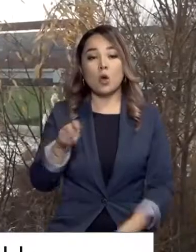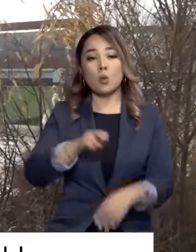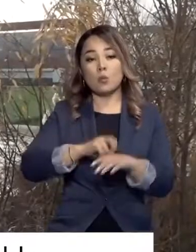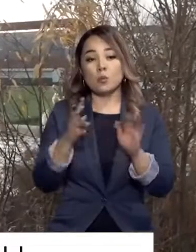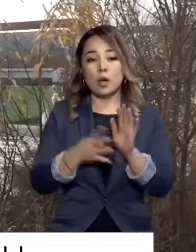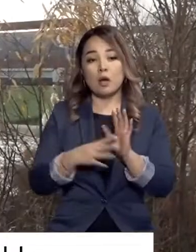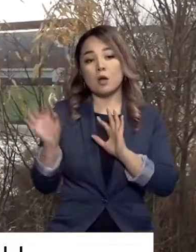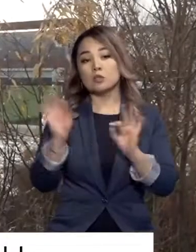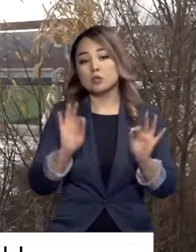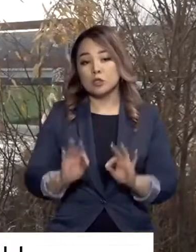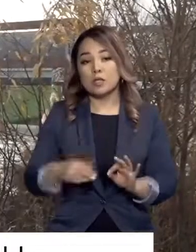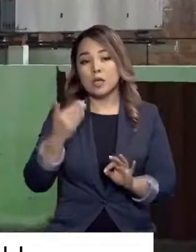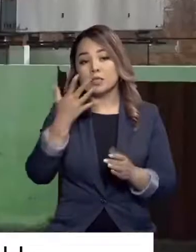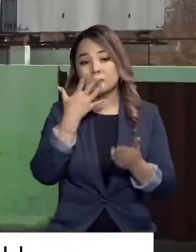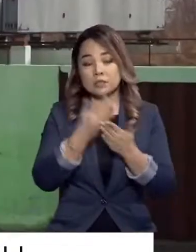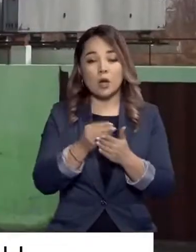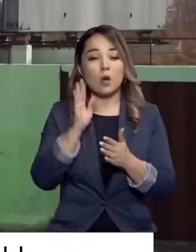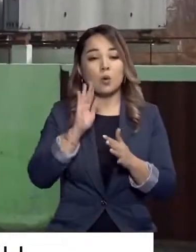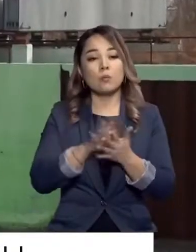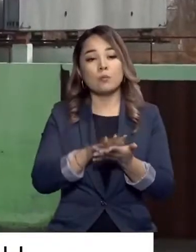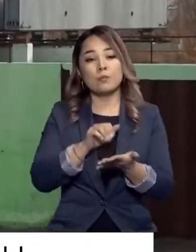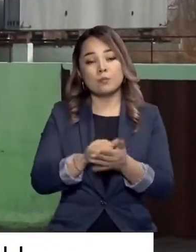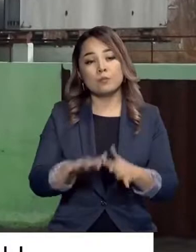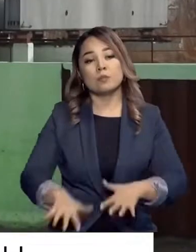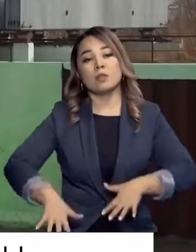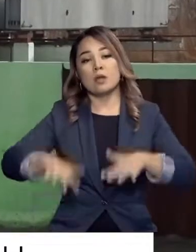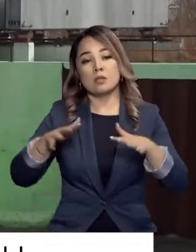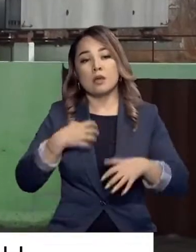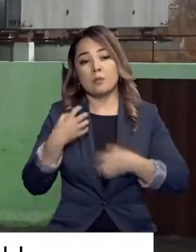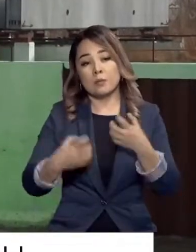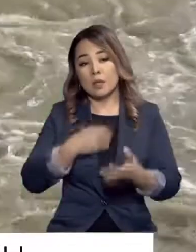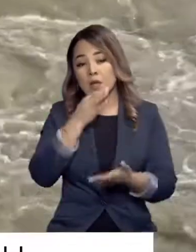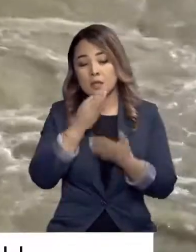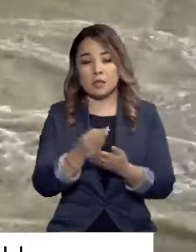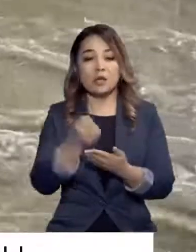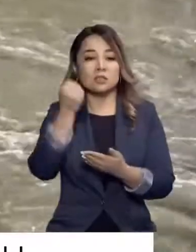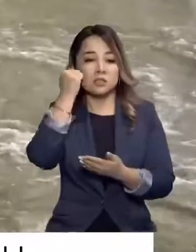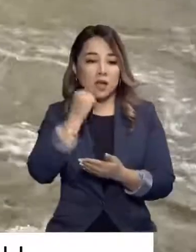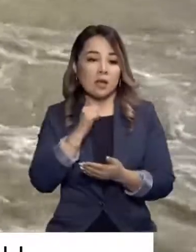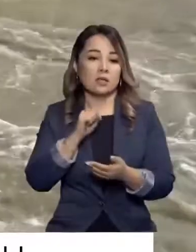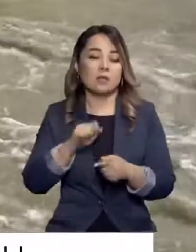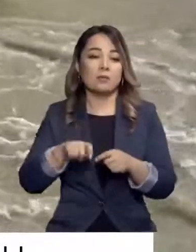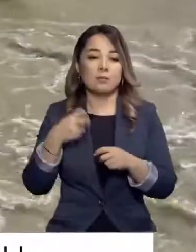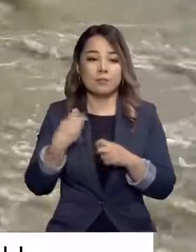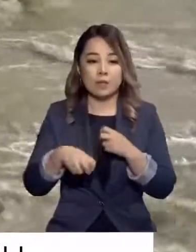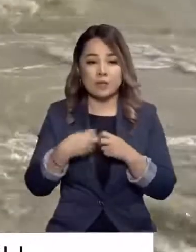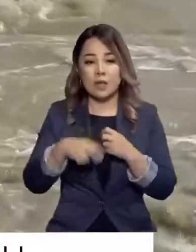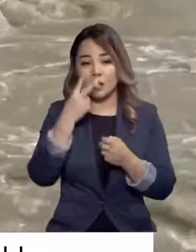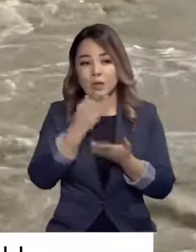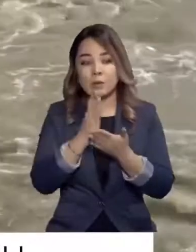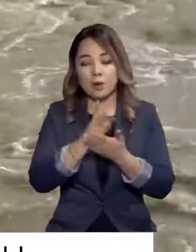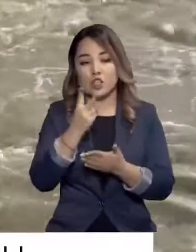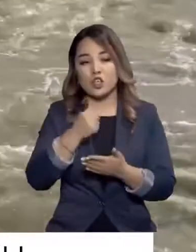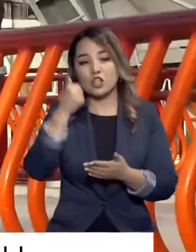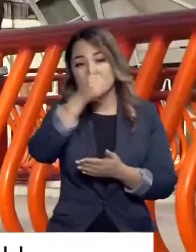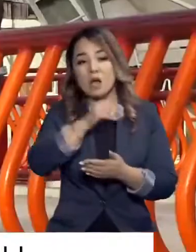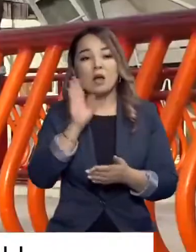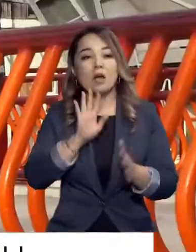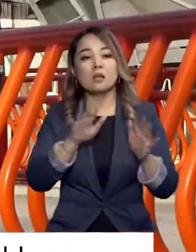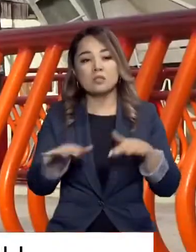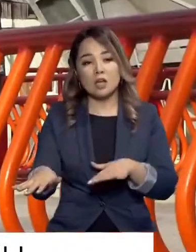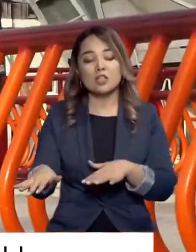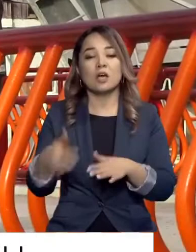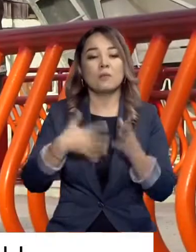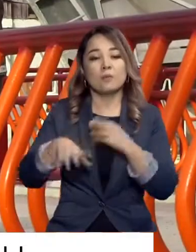2019-дың күзінде тоспаның бір жақ бетін су шайып кету қауіпі туындап, нысан апатты деп танылған. Сол себепті соңғы 2 жыл Қазалы, Арал секілді